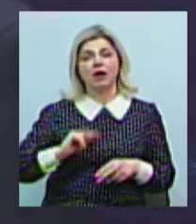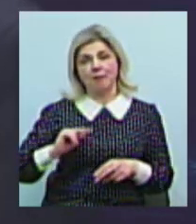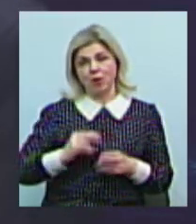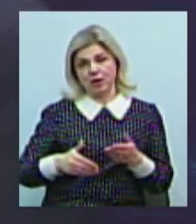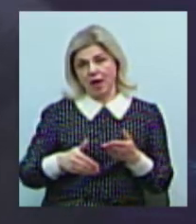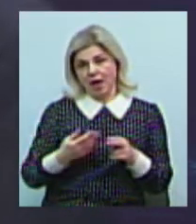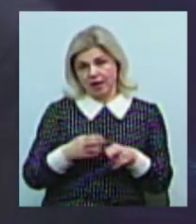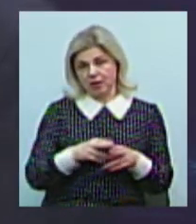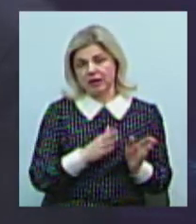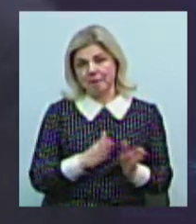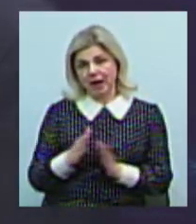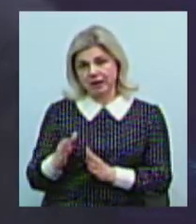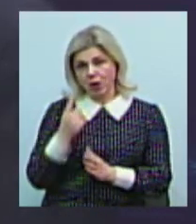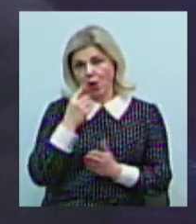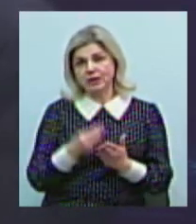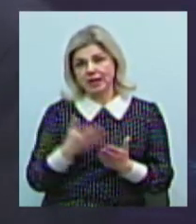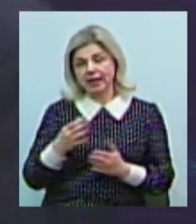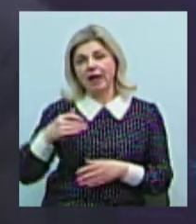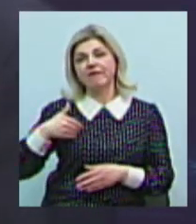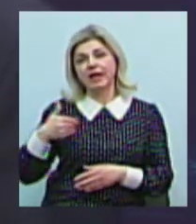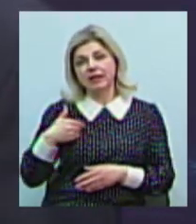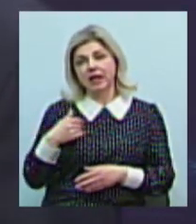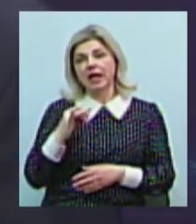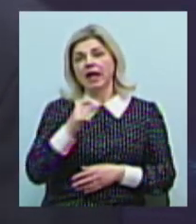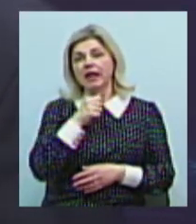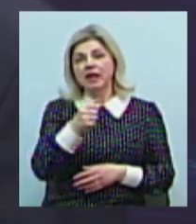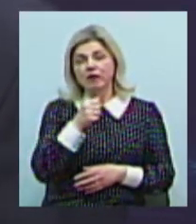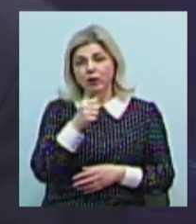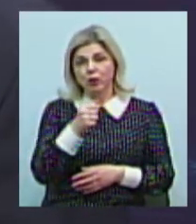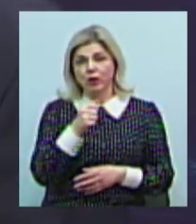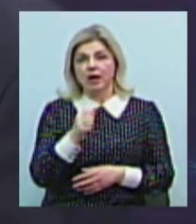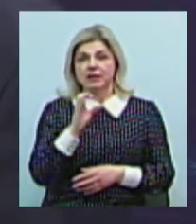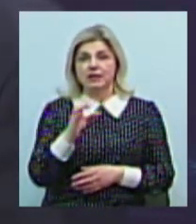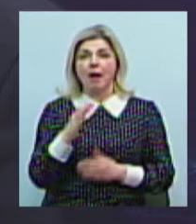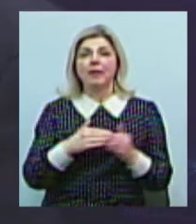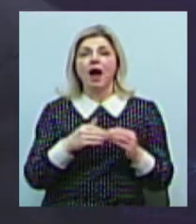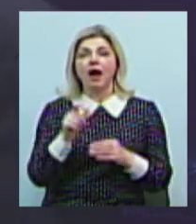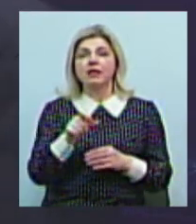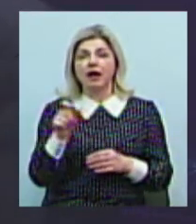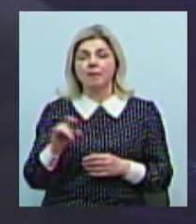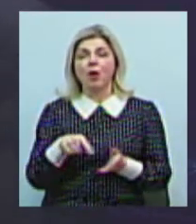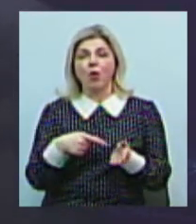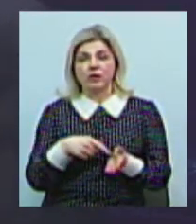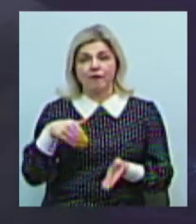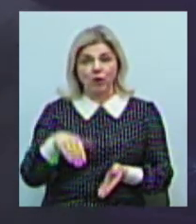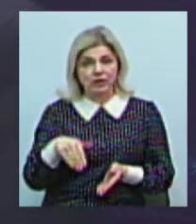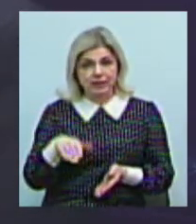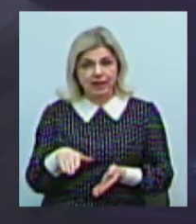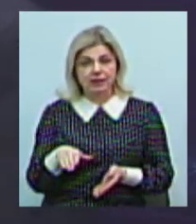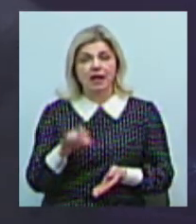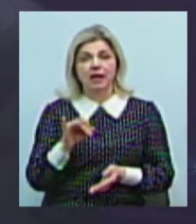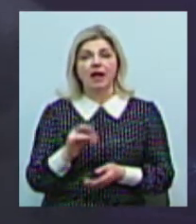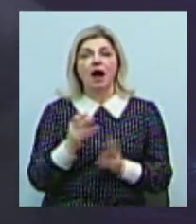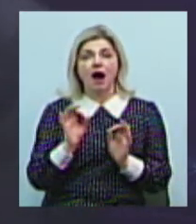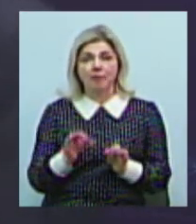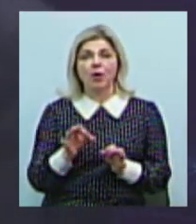механизм оценки эффективности. Вот интервью с практиками из города Вознесенска, а это как раз